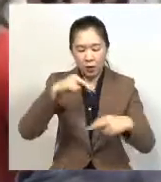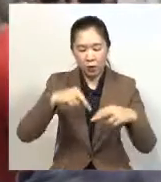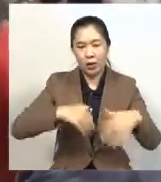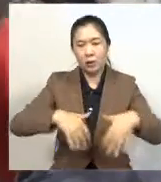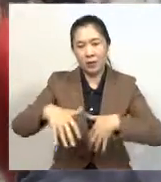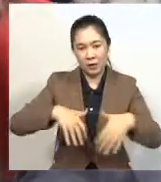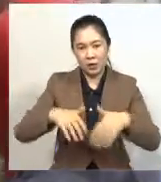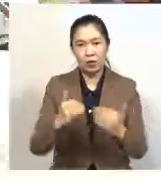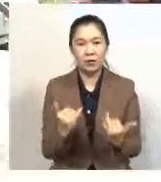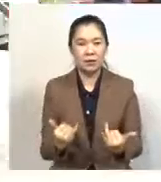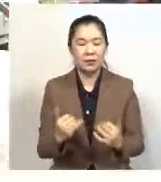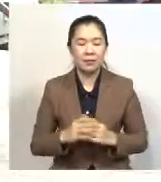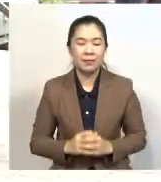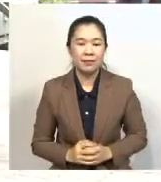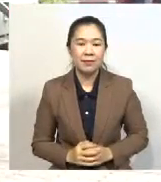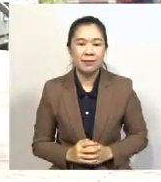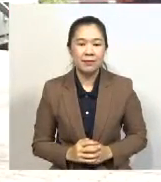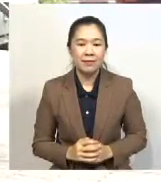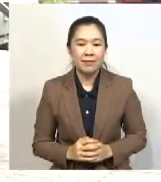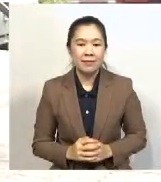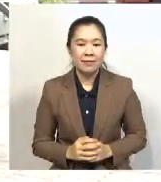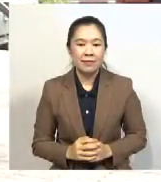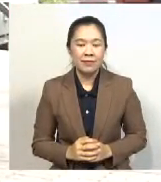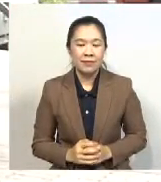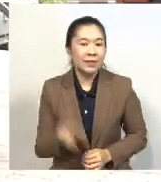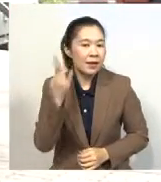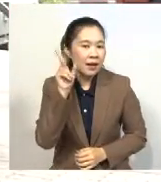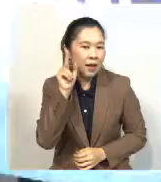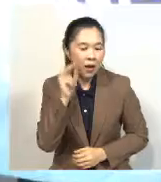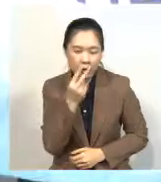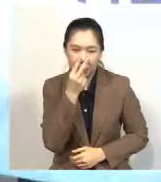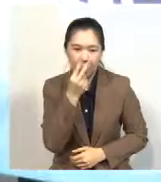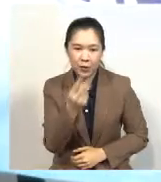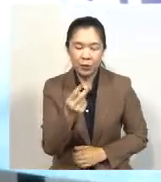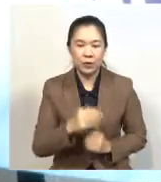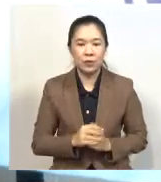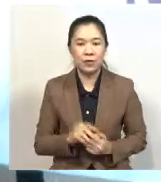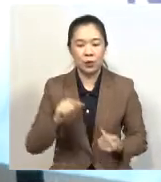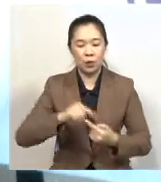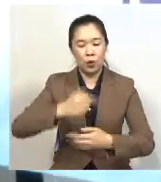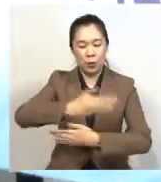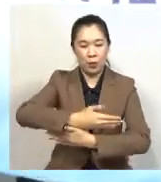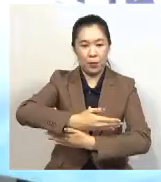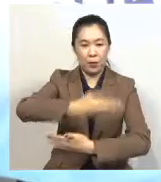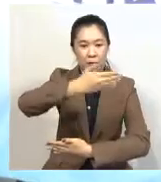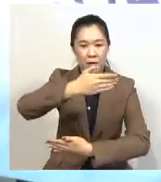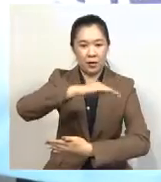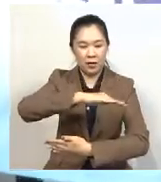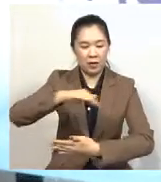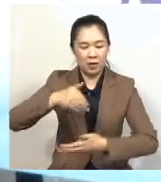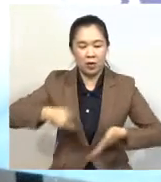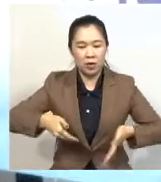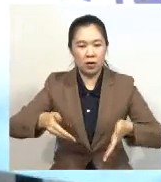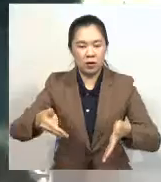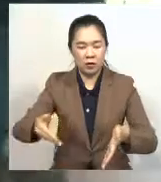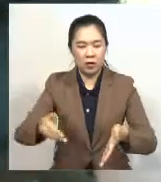ได้รับความเดือดร้อนในขณะนี้ นอกจากนี้นะคะทีมข่าวได้ไปสำรวจที่บริเวณผนังกั้นน้ำถนนนิกรเกษม